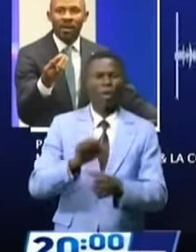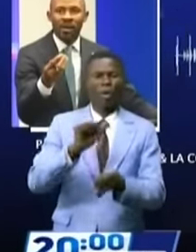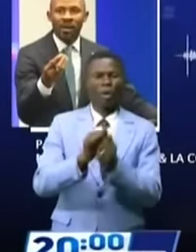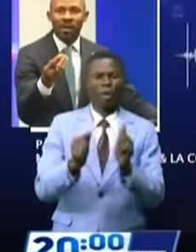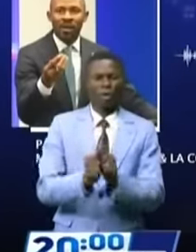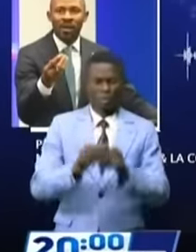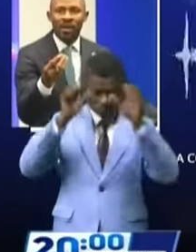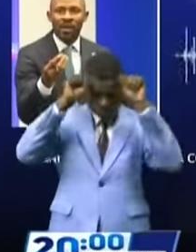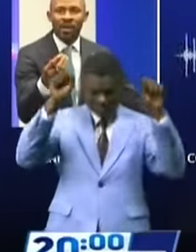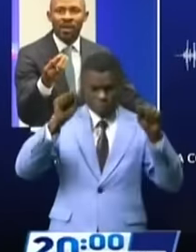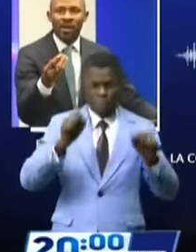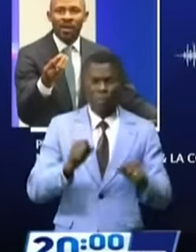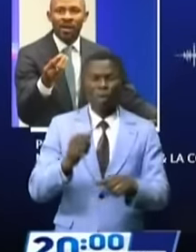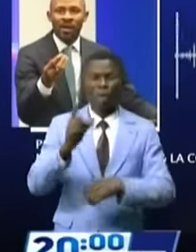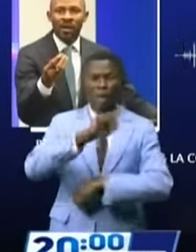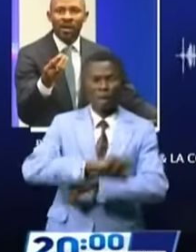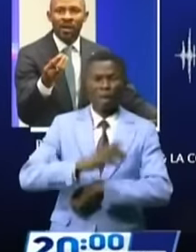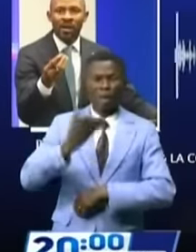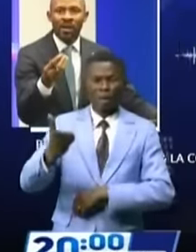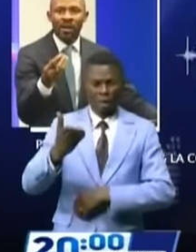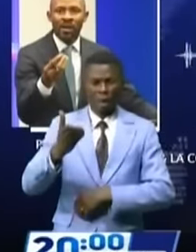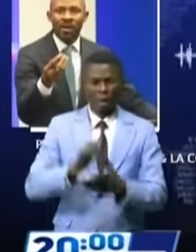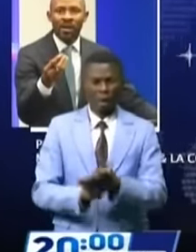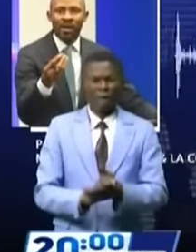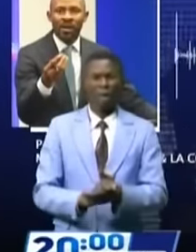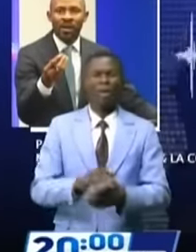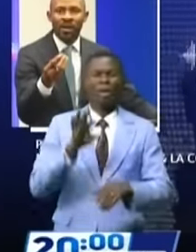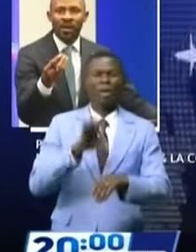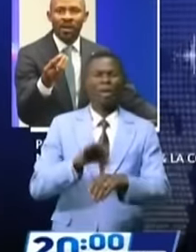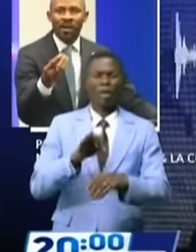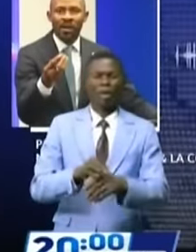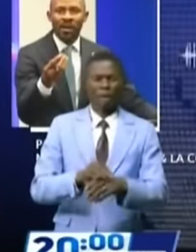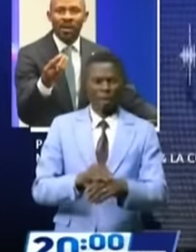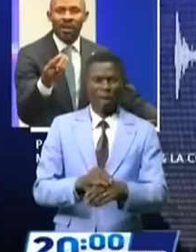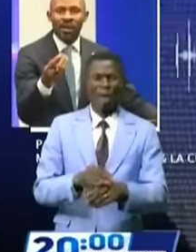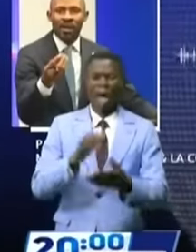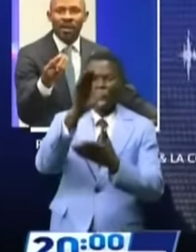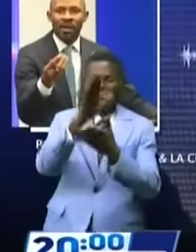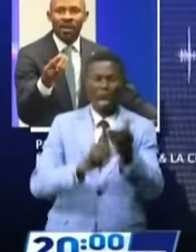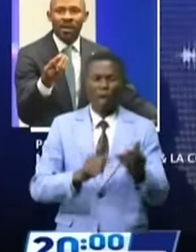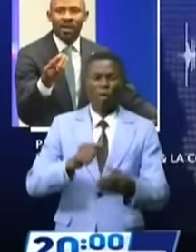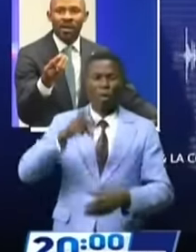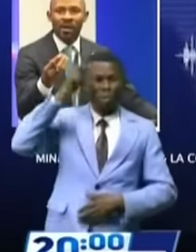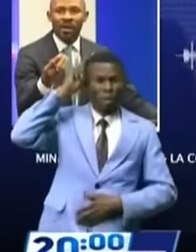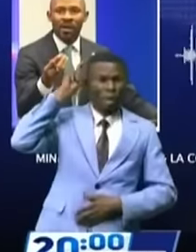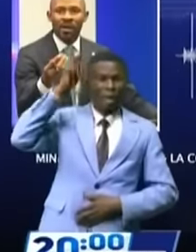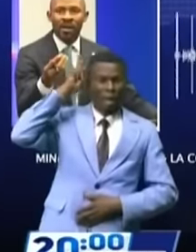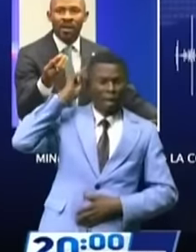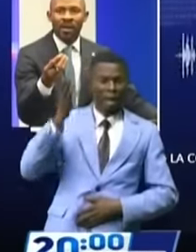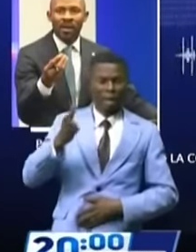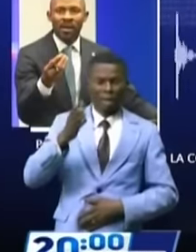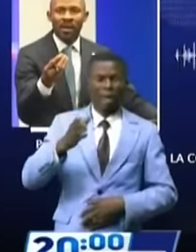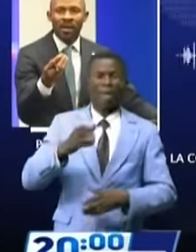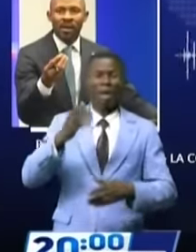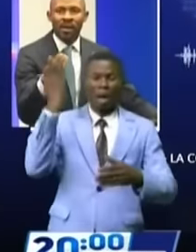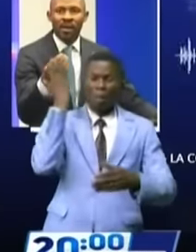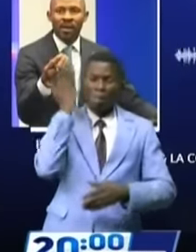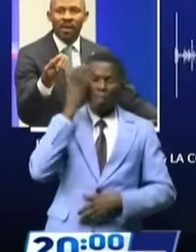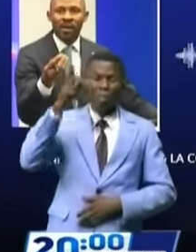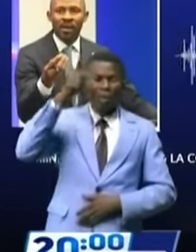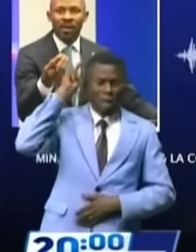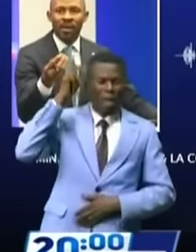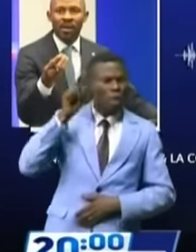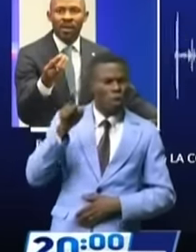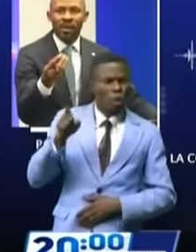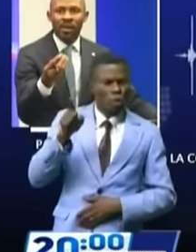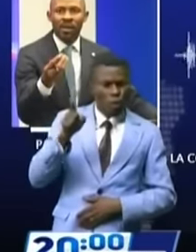Le président, durant ses séjours, a eu aussi l'occasion de faire référence à M. Laurent-Désiré Kabila, parce que M. Laurent-Désiré Kabila, c'est celui